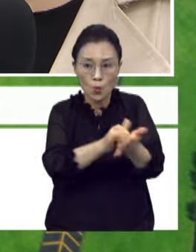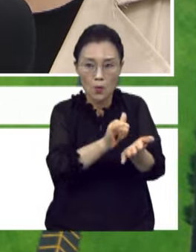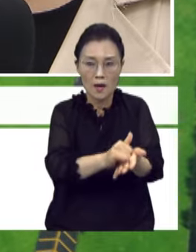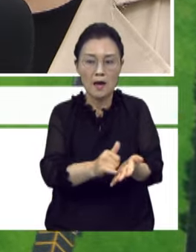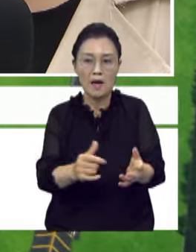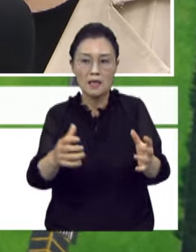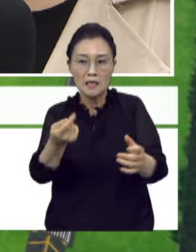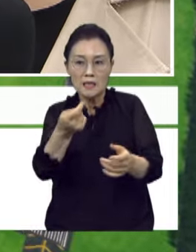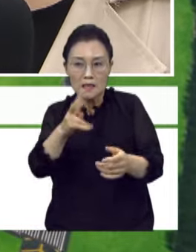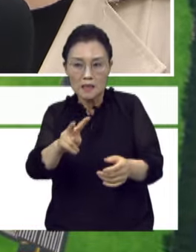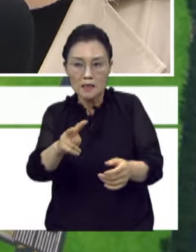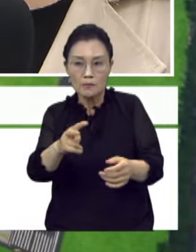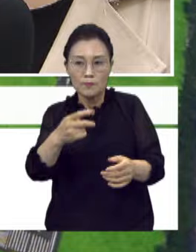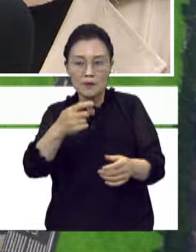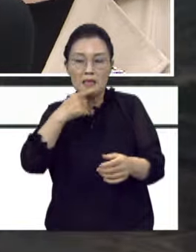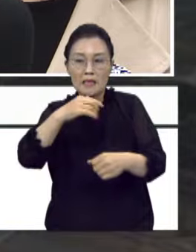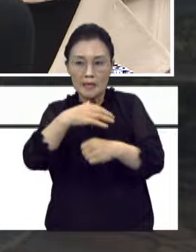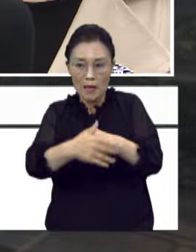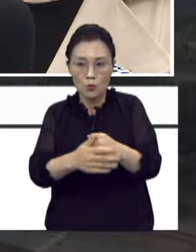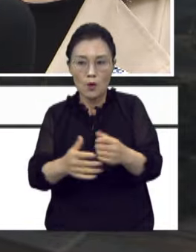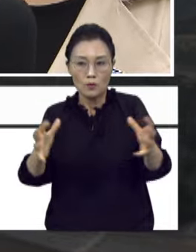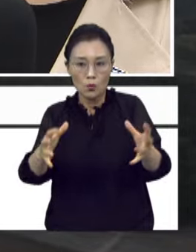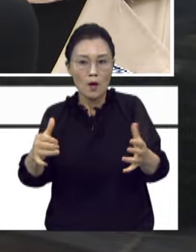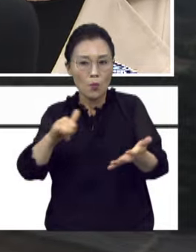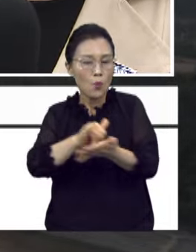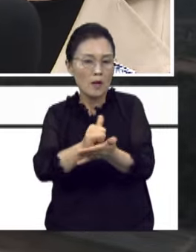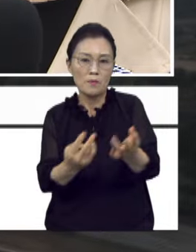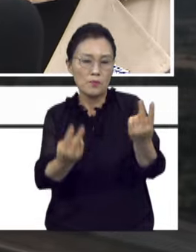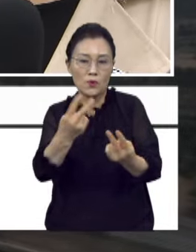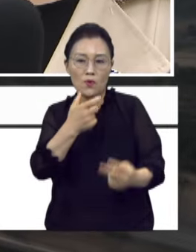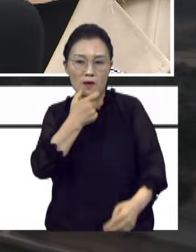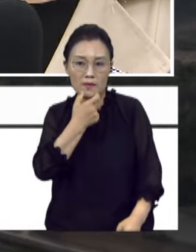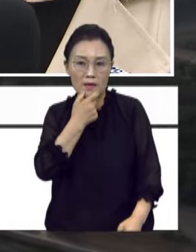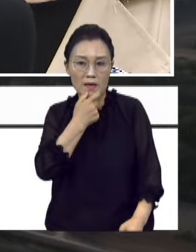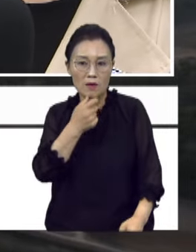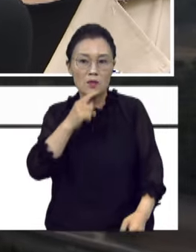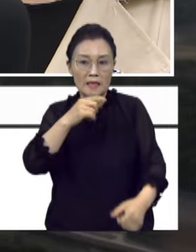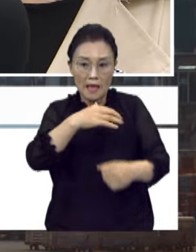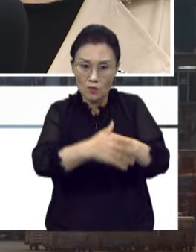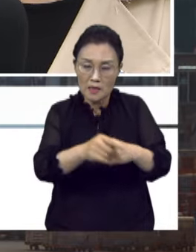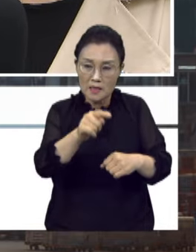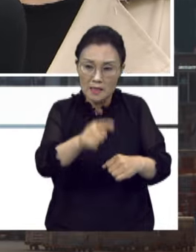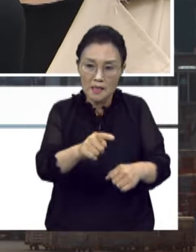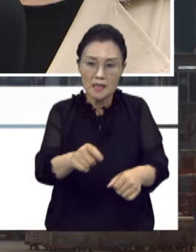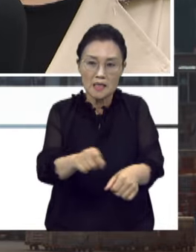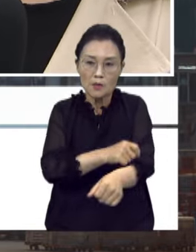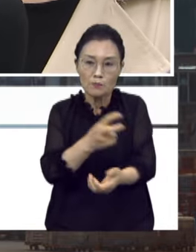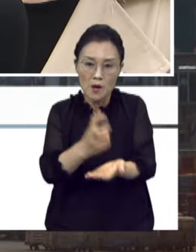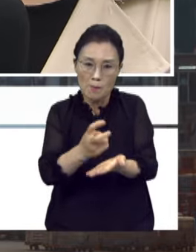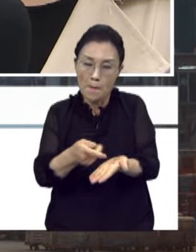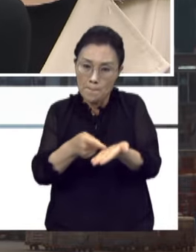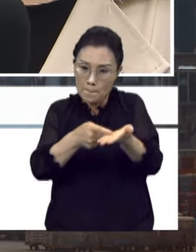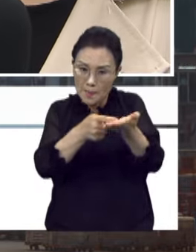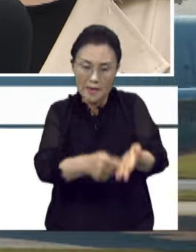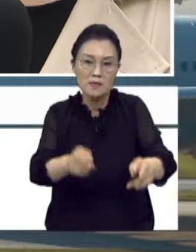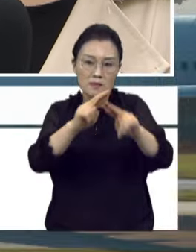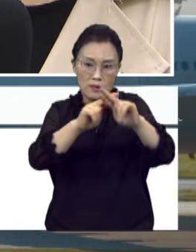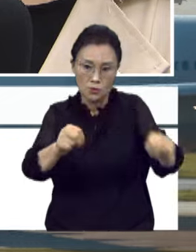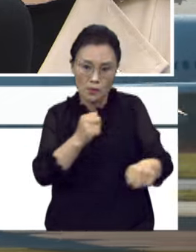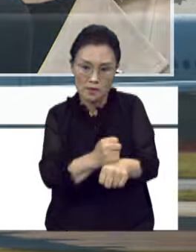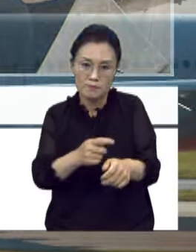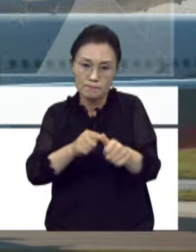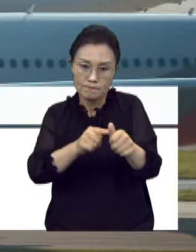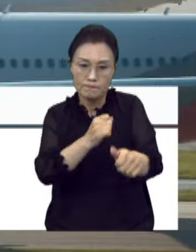비교 대상이 될 수 없기 때문에는 어 조속히이 특별법 발휘를 처할 것을